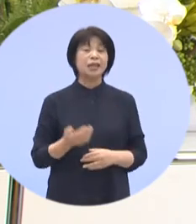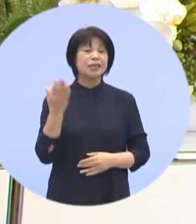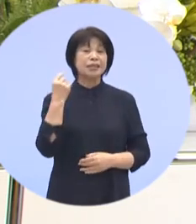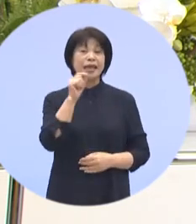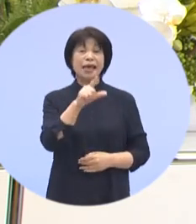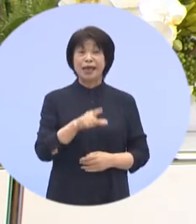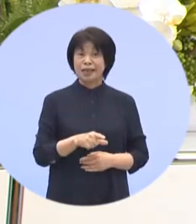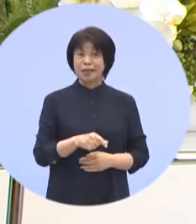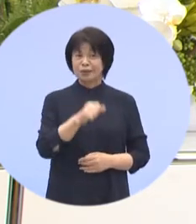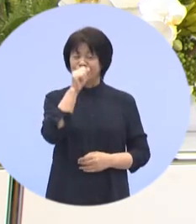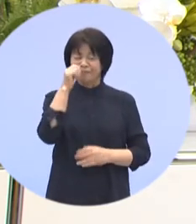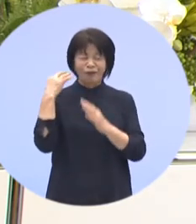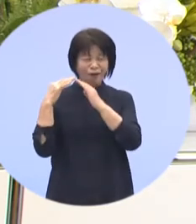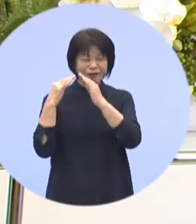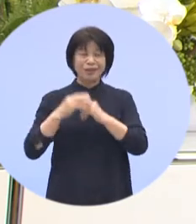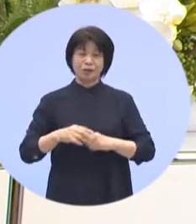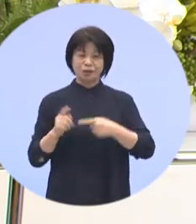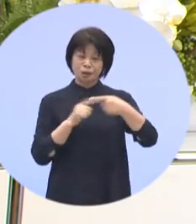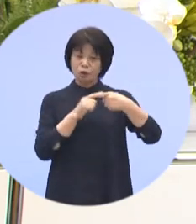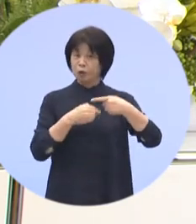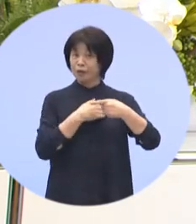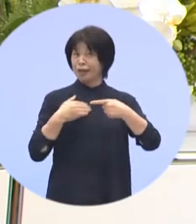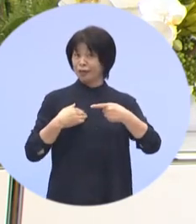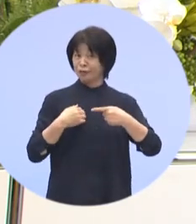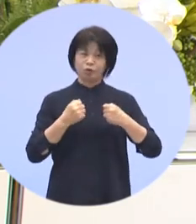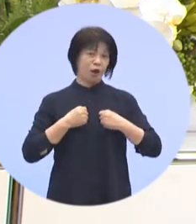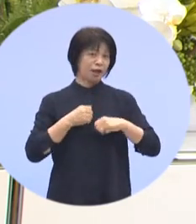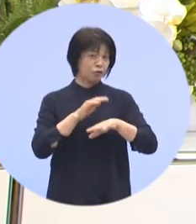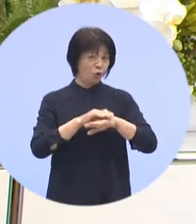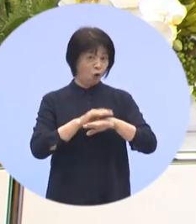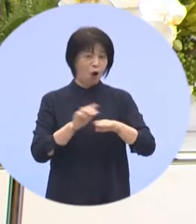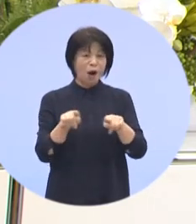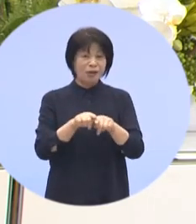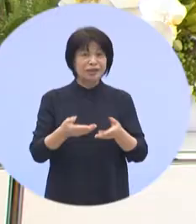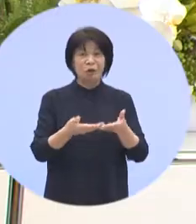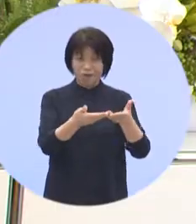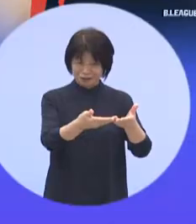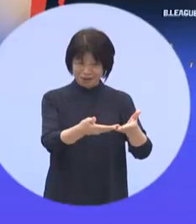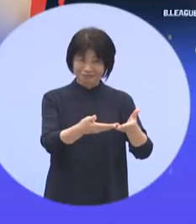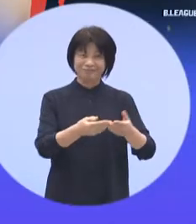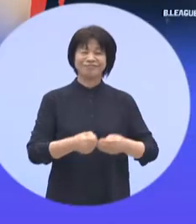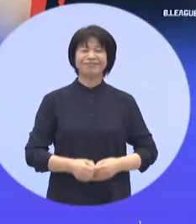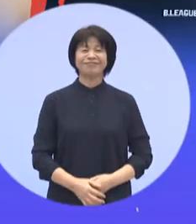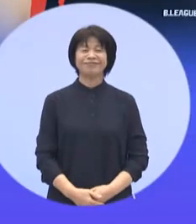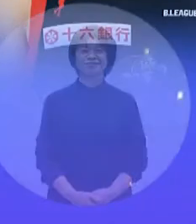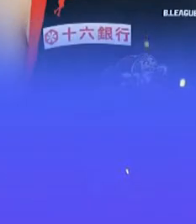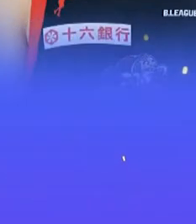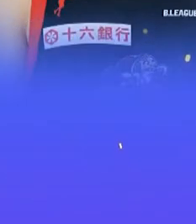でもできるトレーニング方法などを合わせてお届けしますよ。